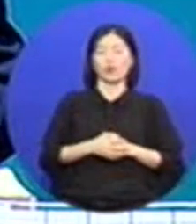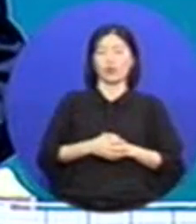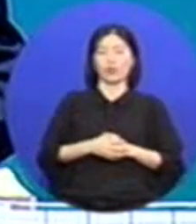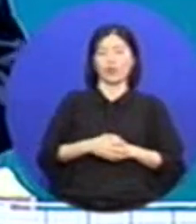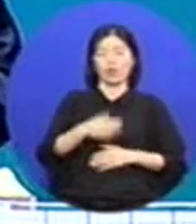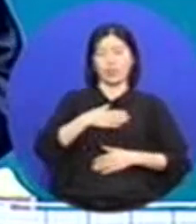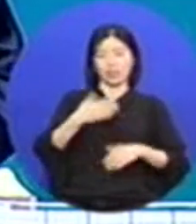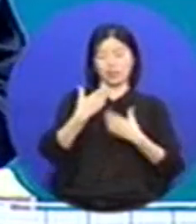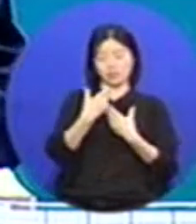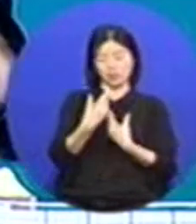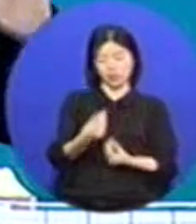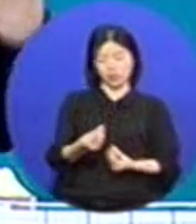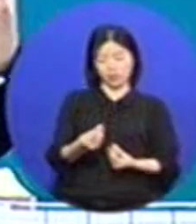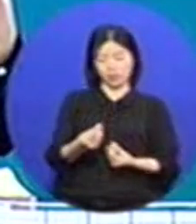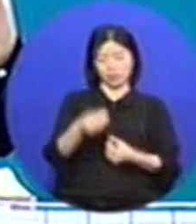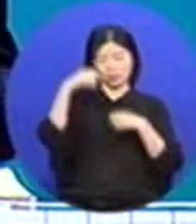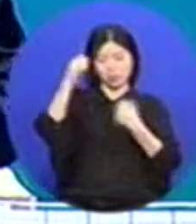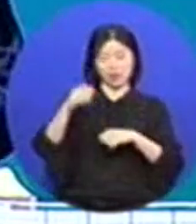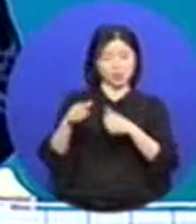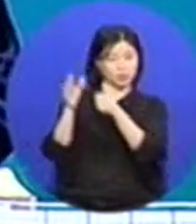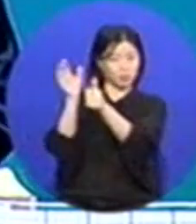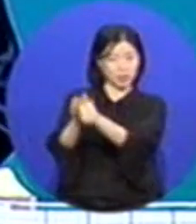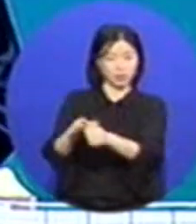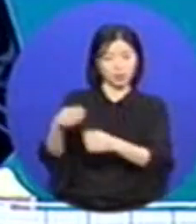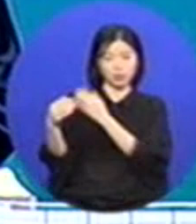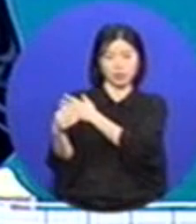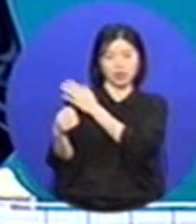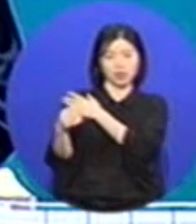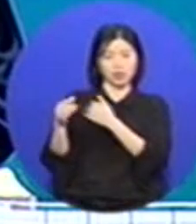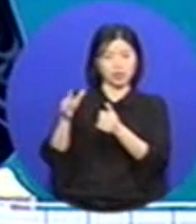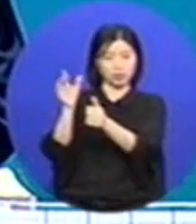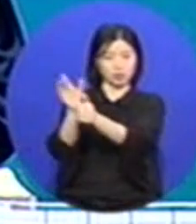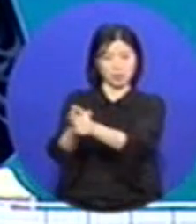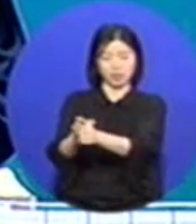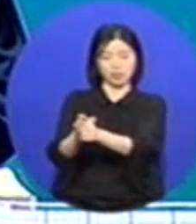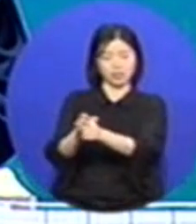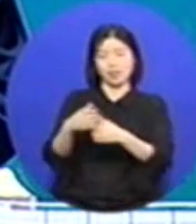그냥 편안하게 발도 맡기고 어깨도 맡기고 그러질 못 하겠더라구요